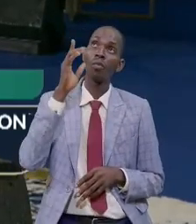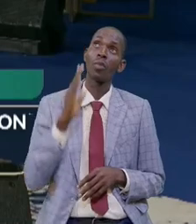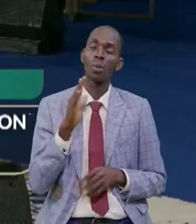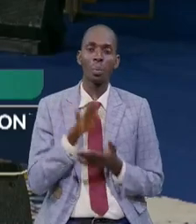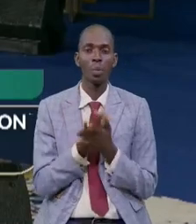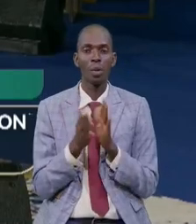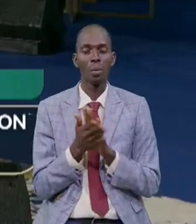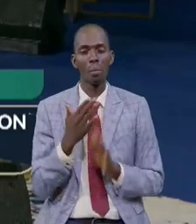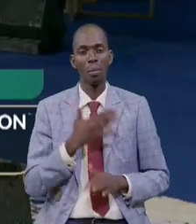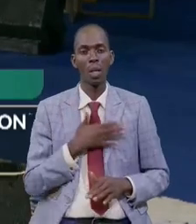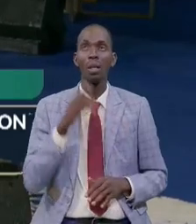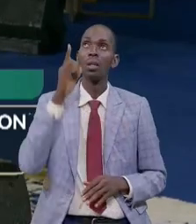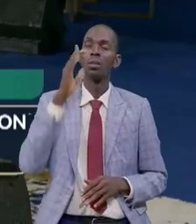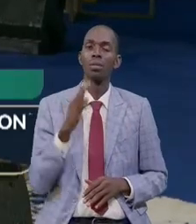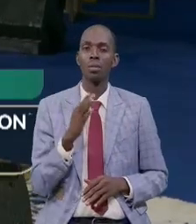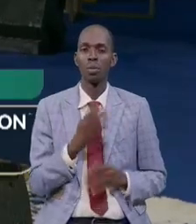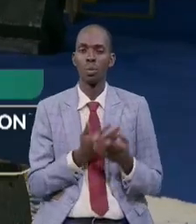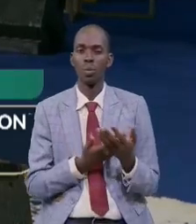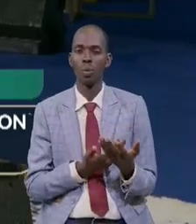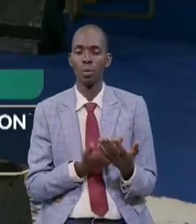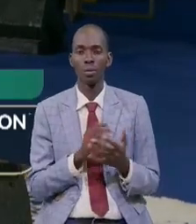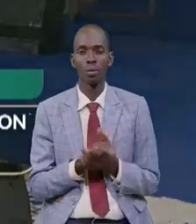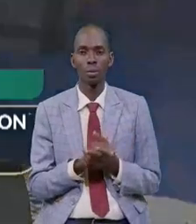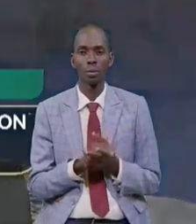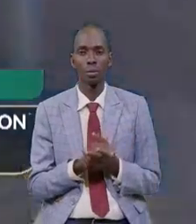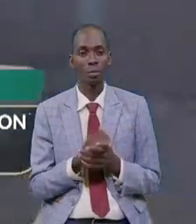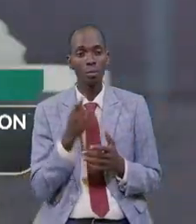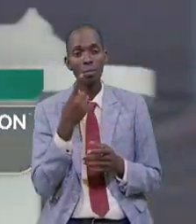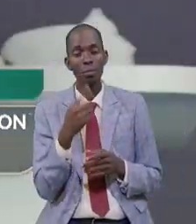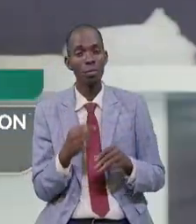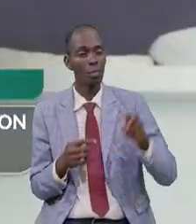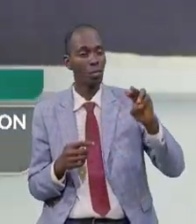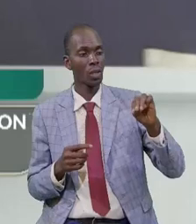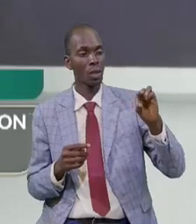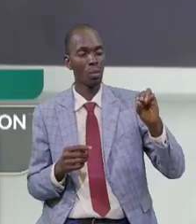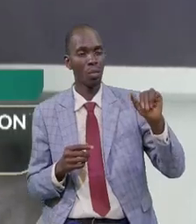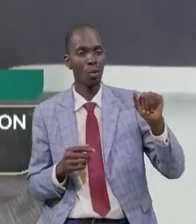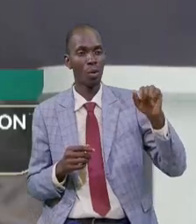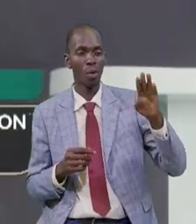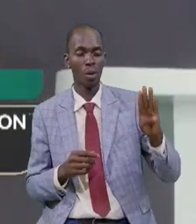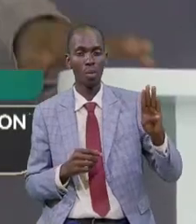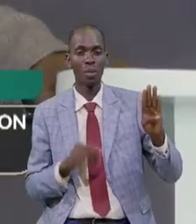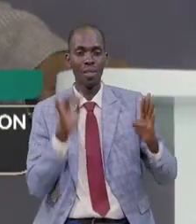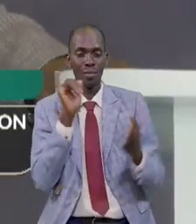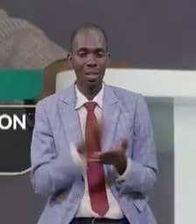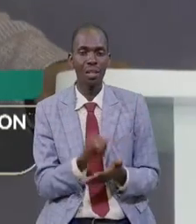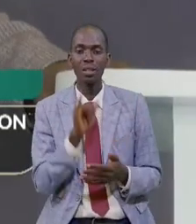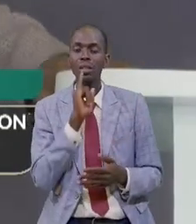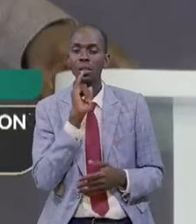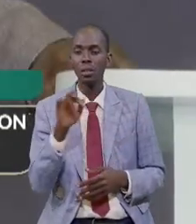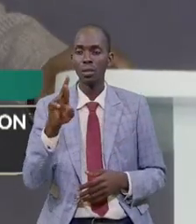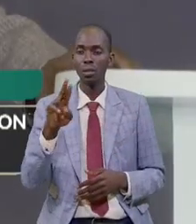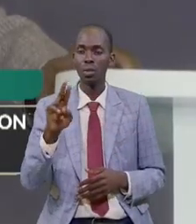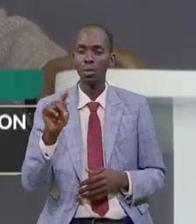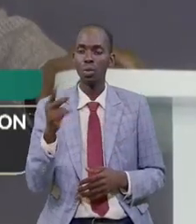Dieu attendez là uneant h Moab la R est